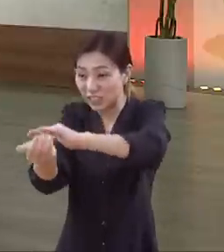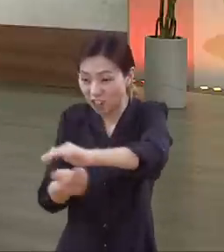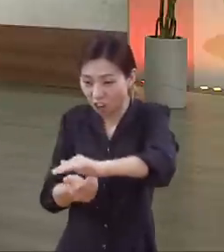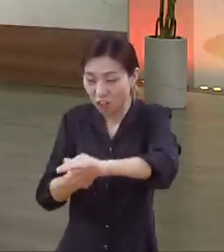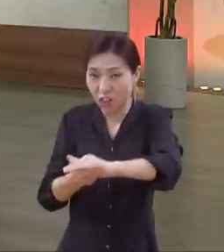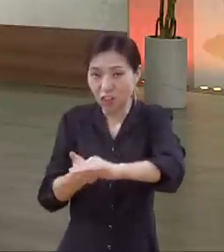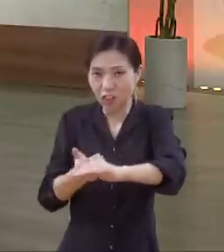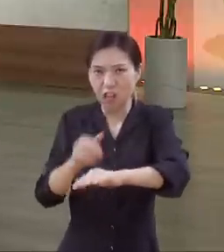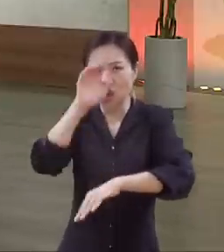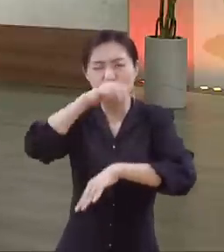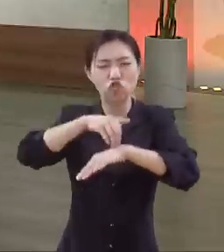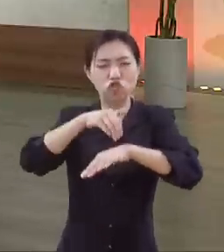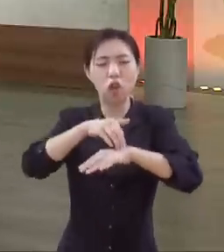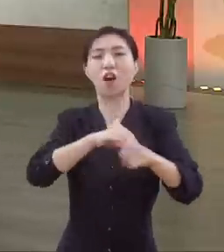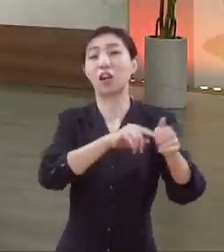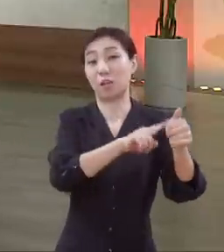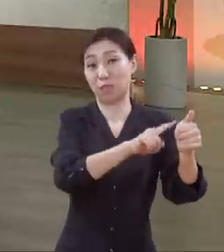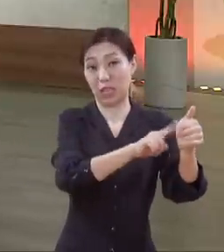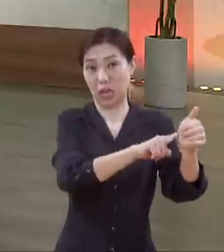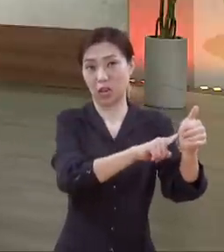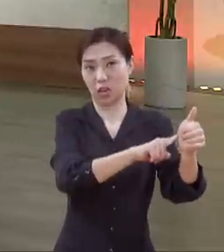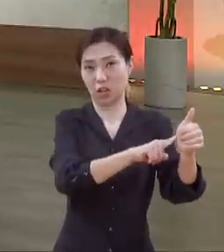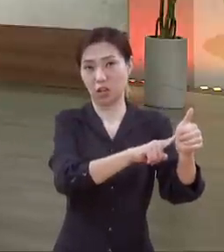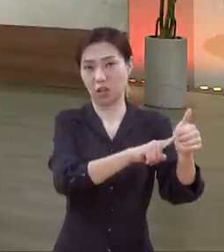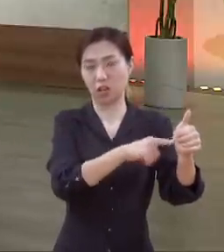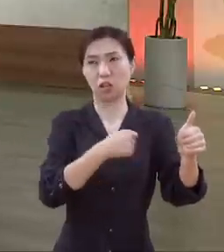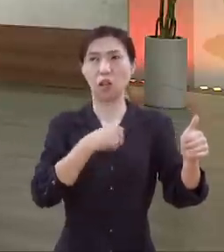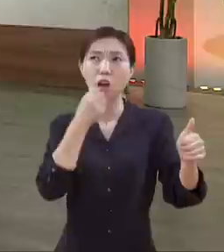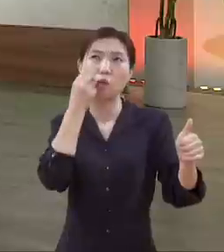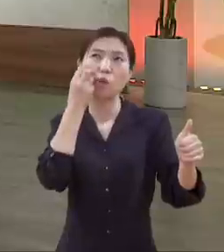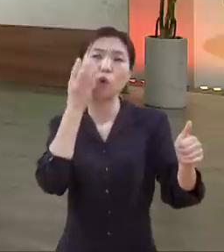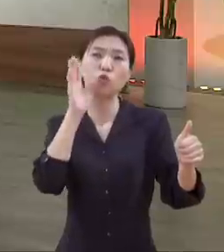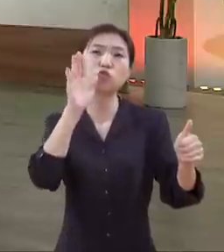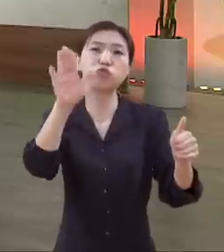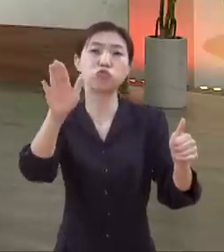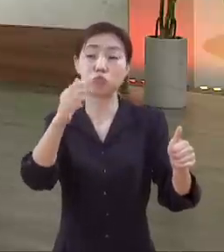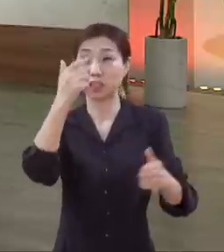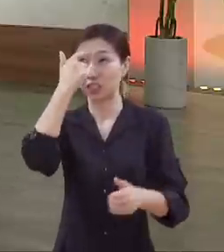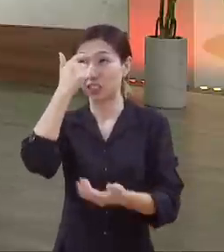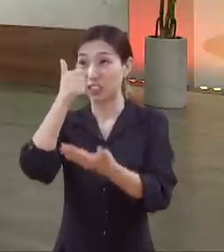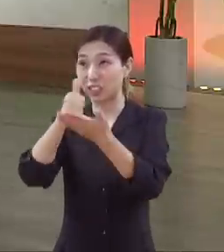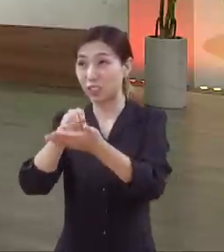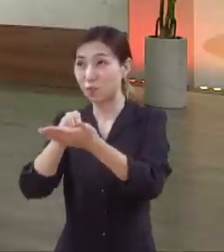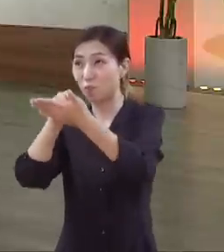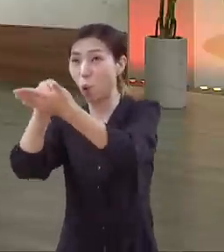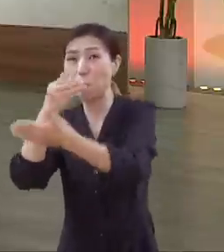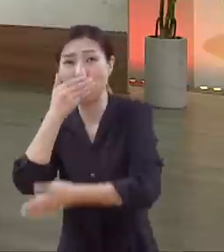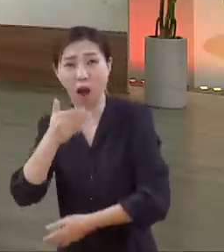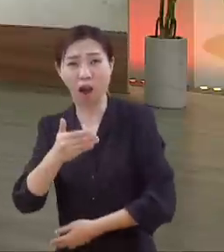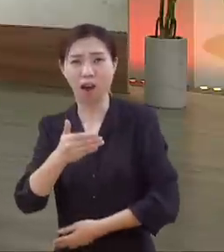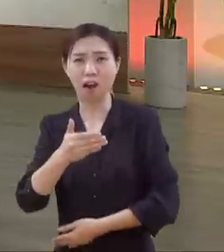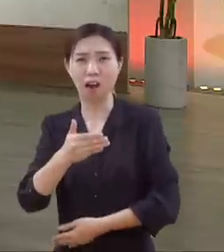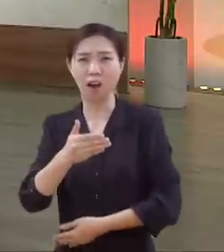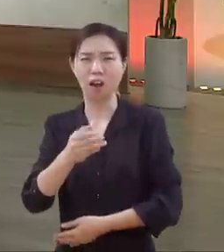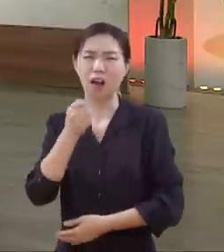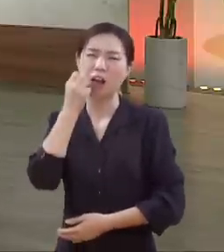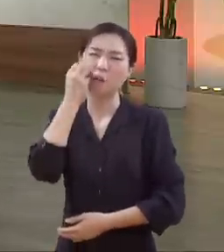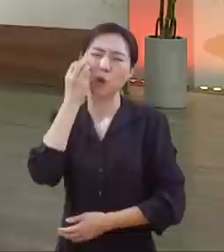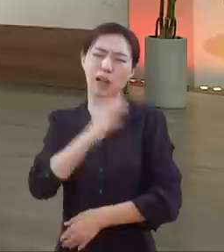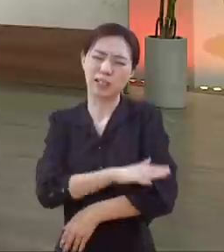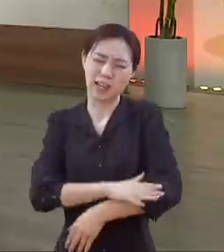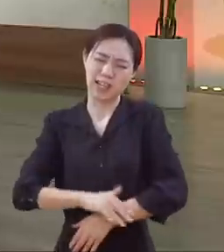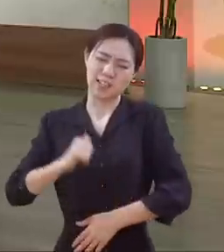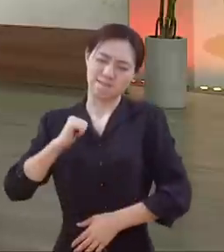몇 개월 안 남았는데이 무릎이 아픈이 고비를 잘 넘겨 가지고 제가